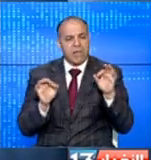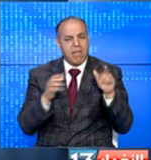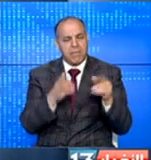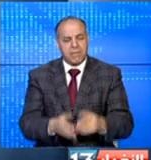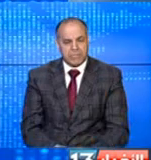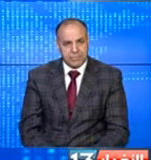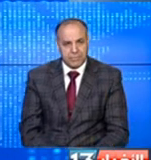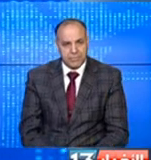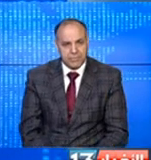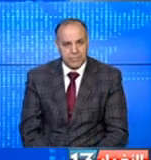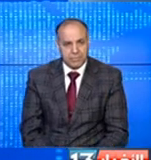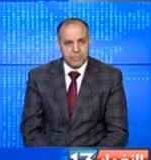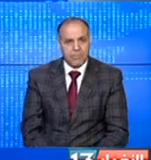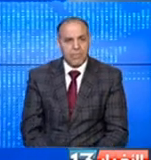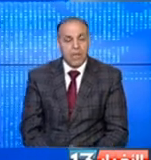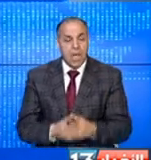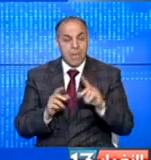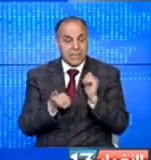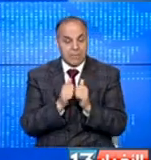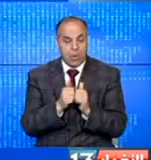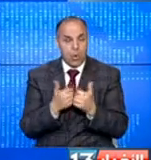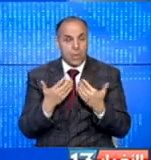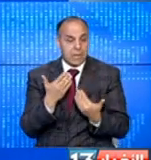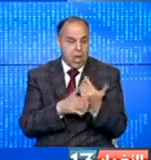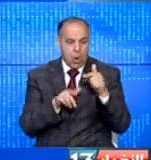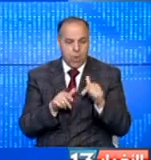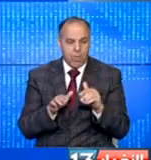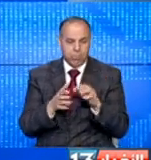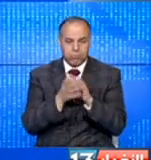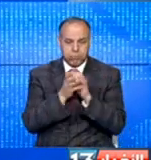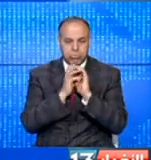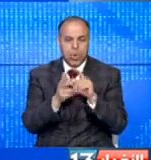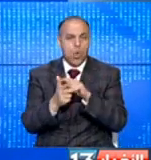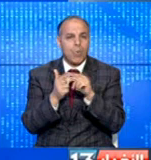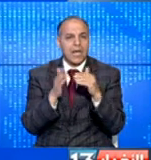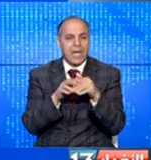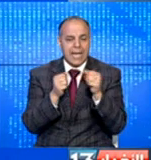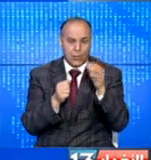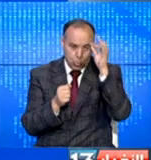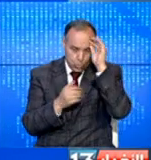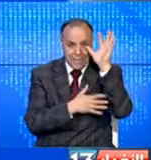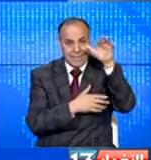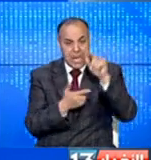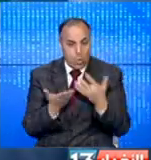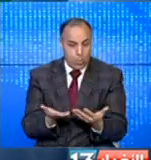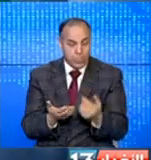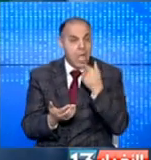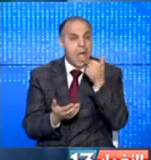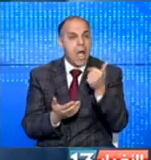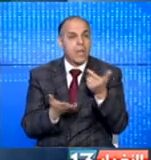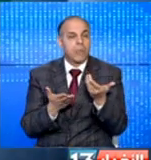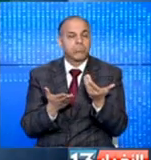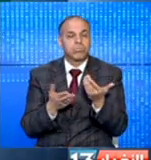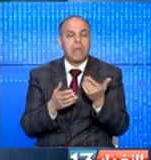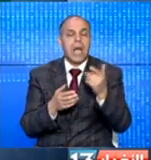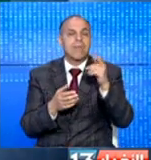إليه. في أخبار الرياضة، تم صباح اليوم سحب قرعة ربع نهائي كأس تونس لكرة السلة التي وضعت